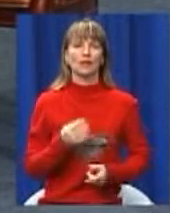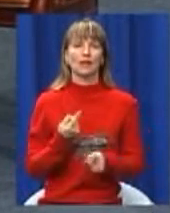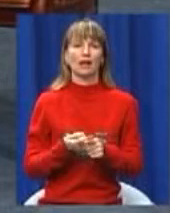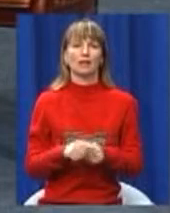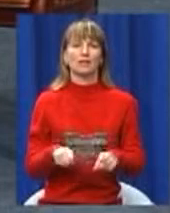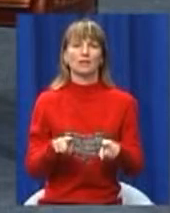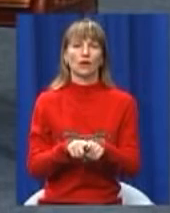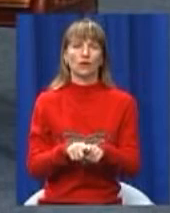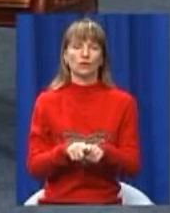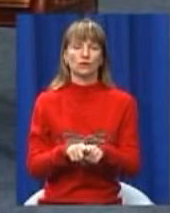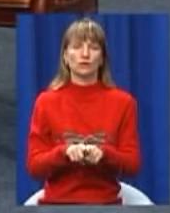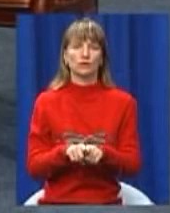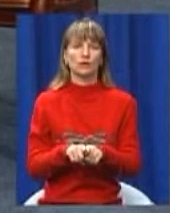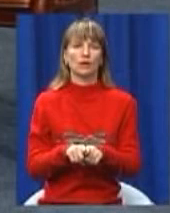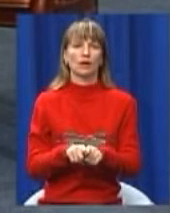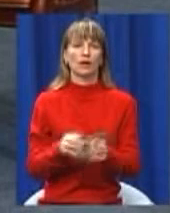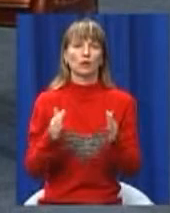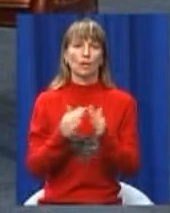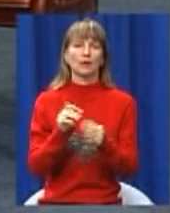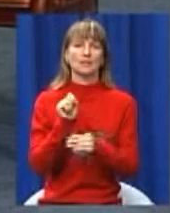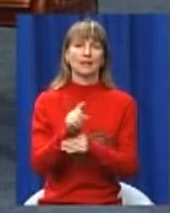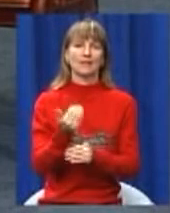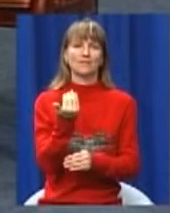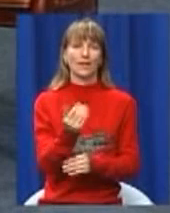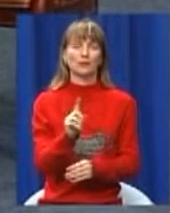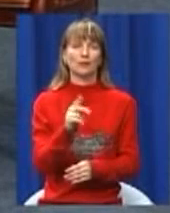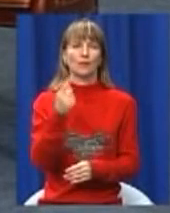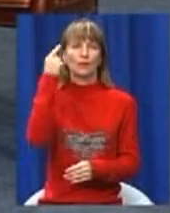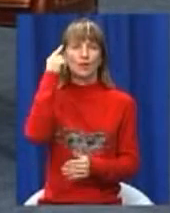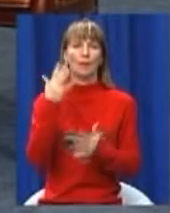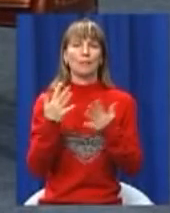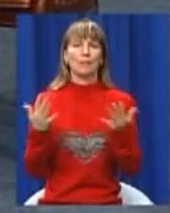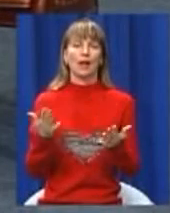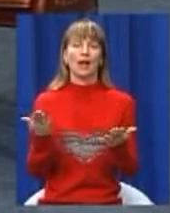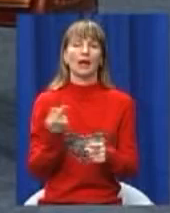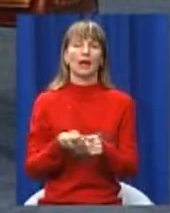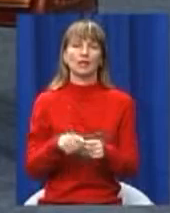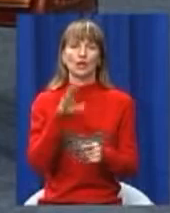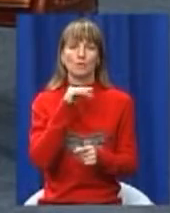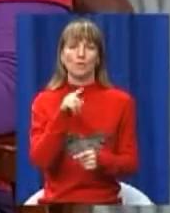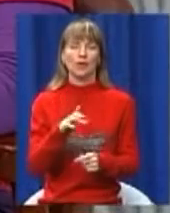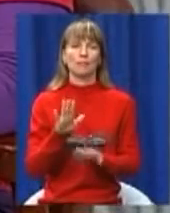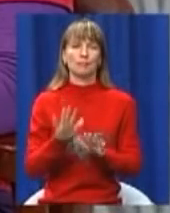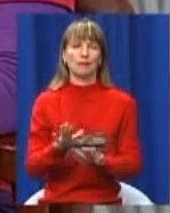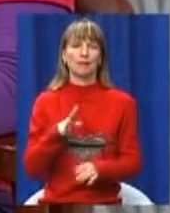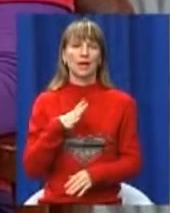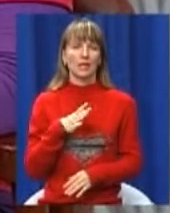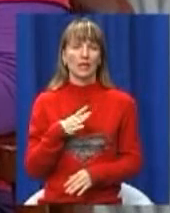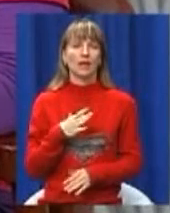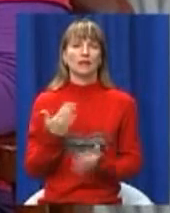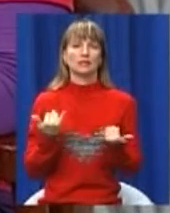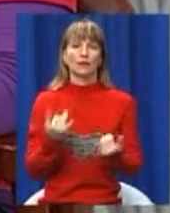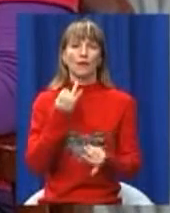також, ну, це вам буде домашнім завданням, щоб ви дізналися більше про, як ці цуцики там пробували. А тепер поговоримо